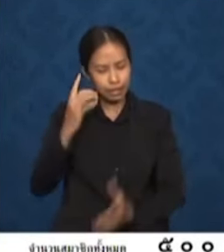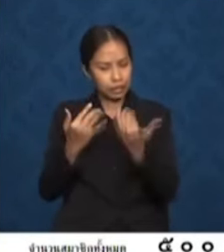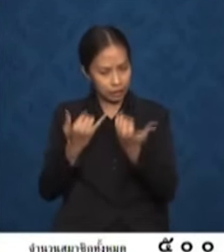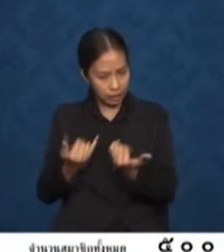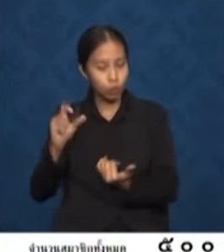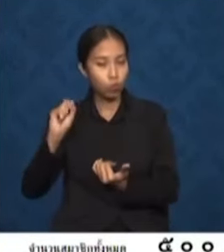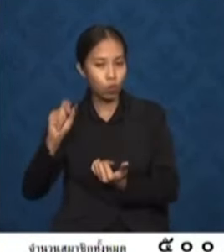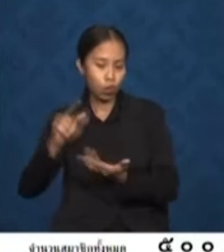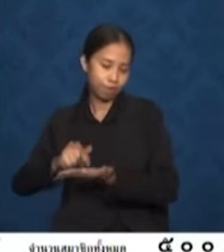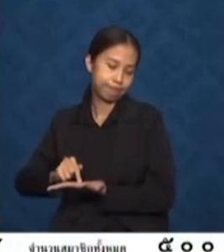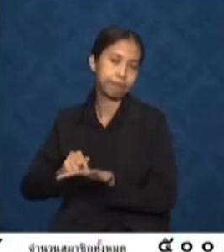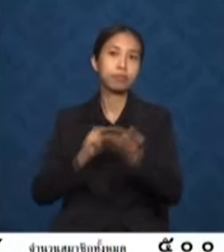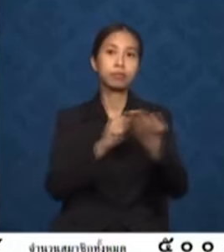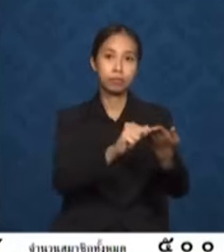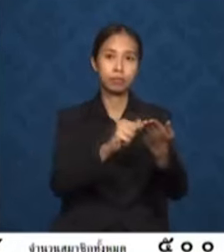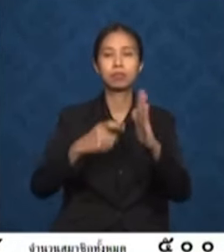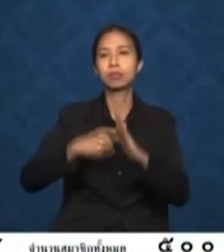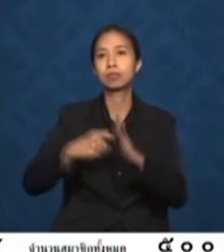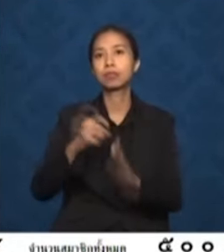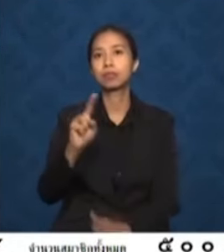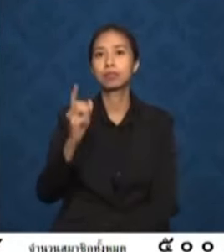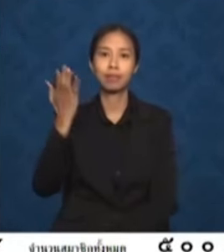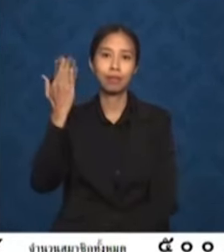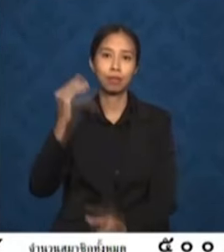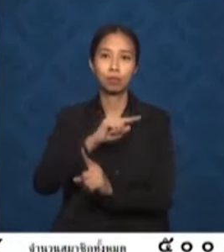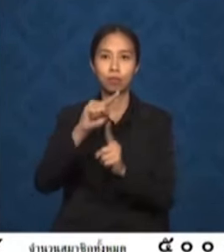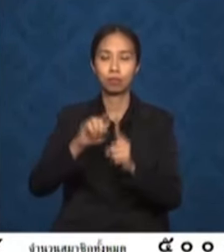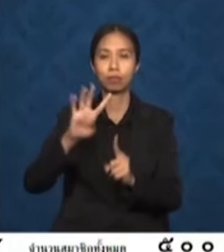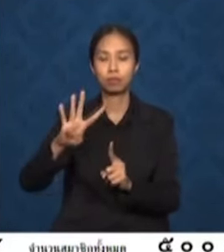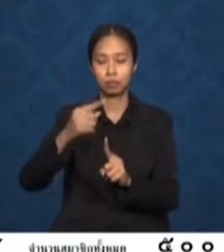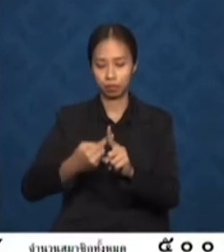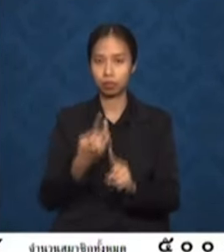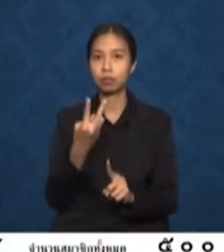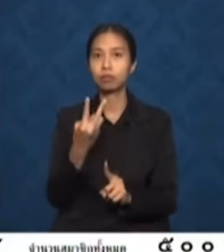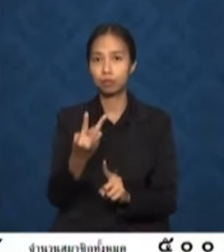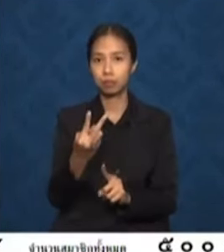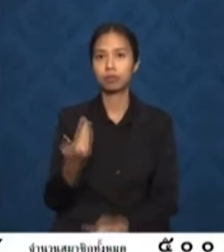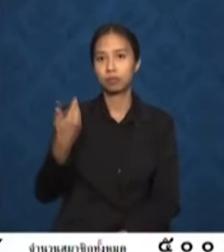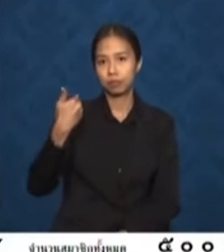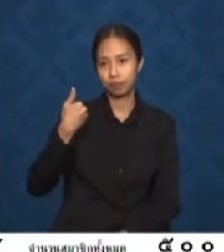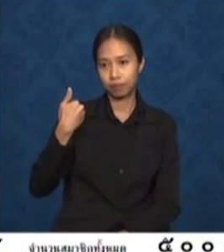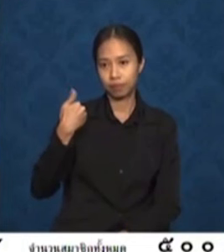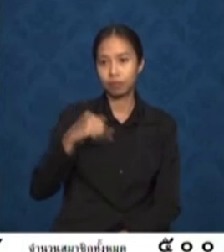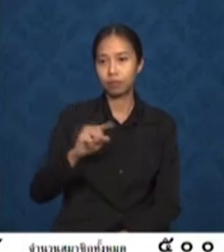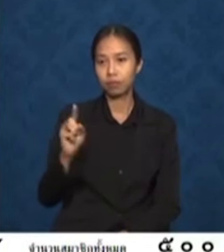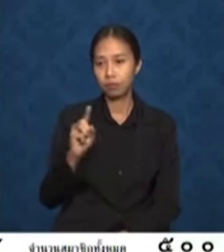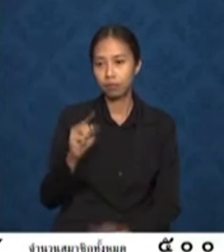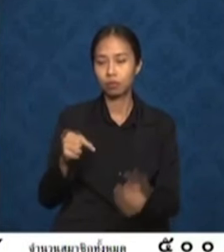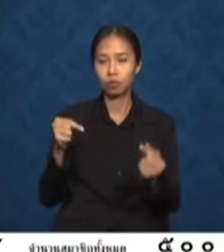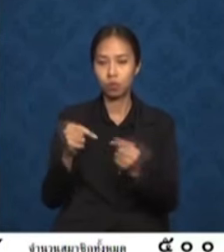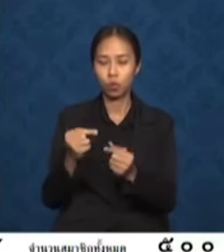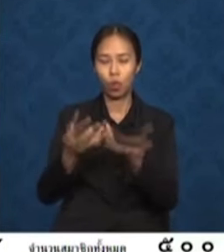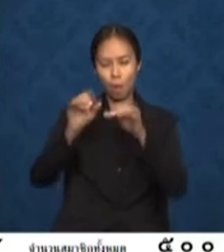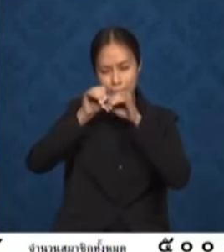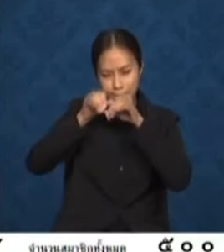ิด่นในวันนี้สืบเองจากเห็ดการววที่4 กลุม Papa Pallซึมีการเผยแ prz่บนพืนที่ใหสอบมชน